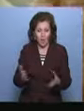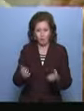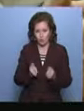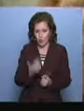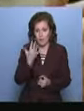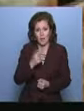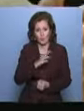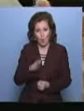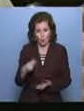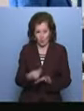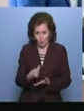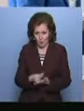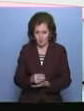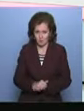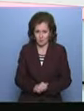рублей.